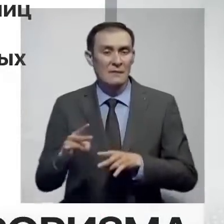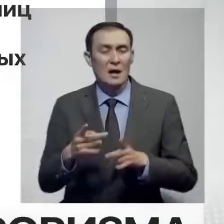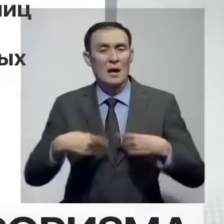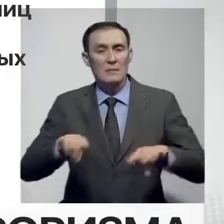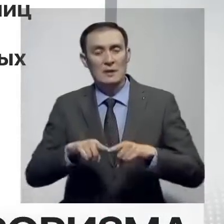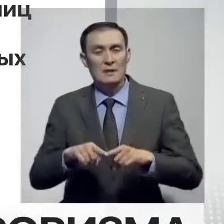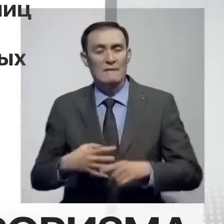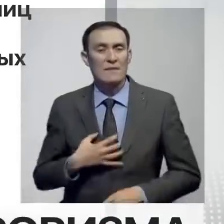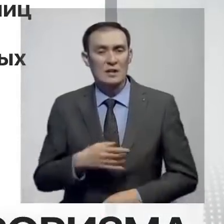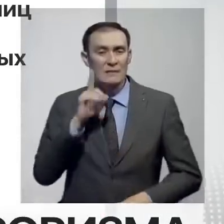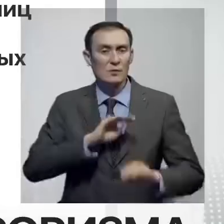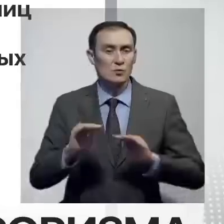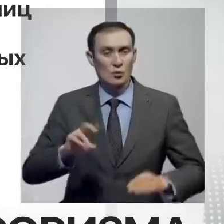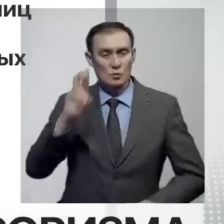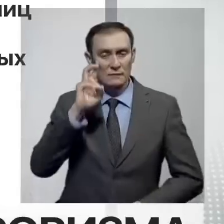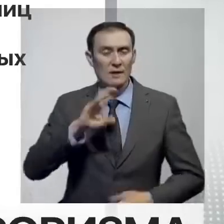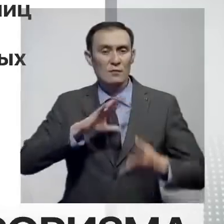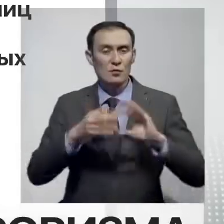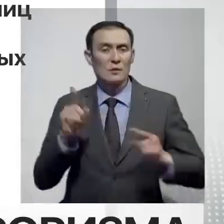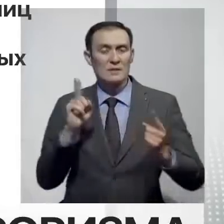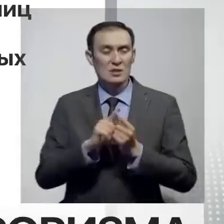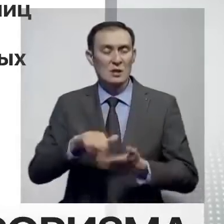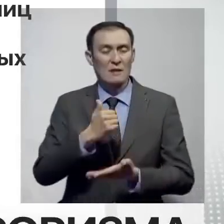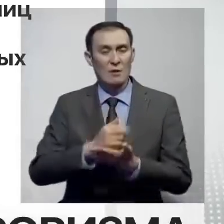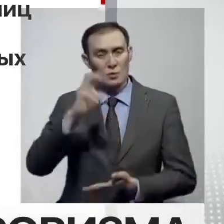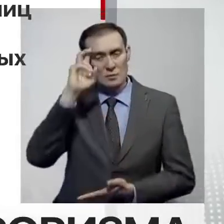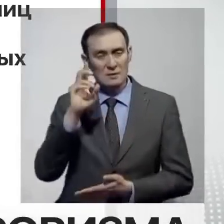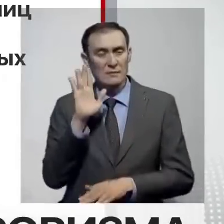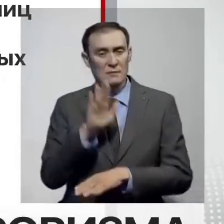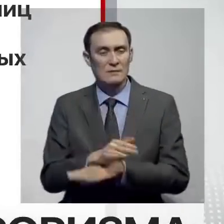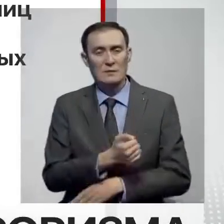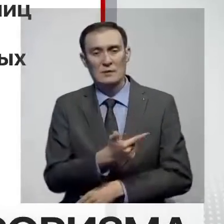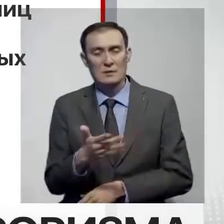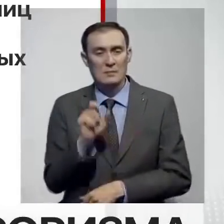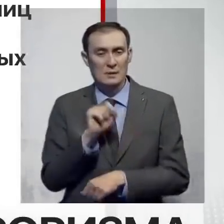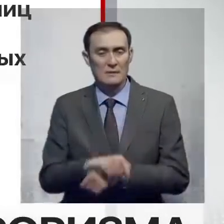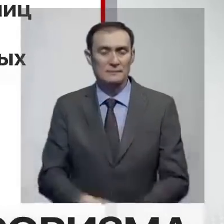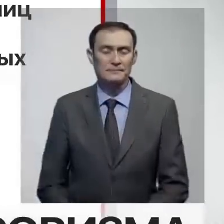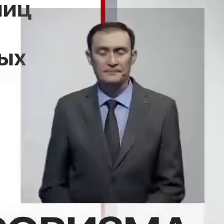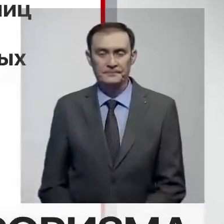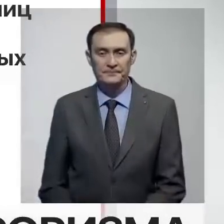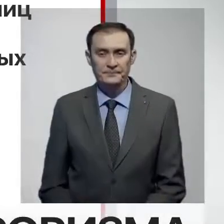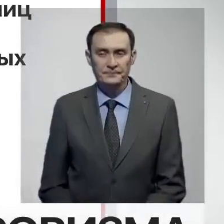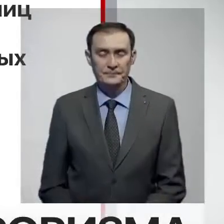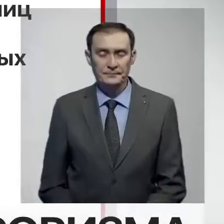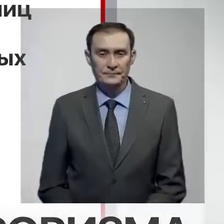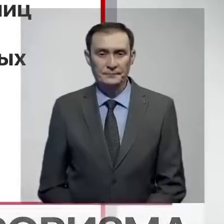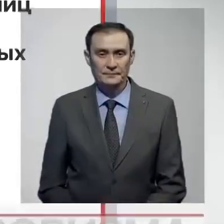объекты критической инфраструктуры страны. По итогам встречи президент дал ряд конкретных поручений.